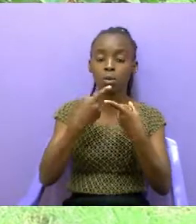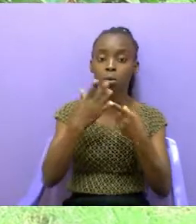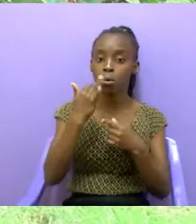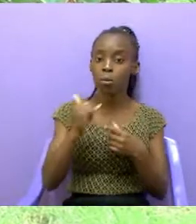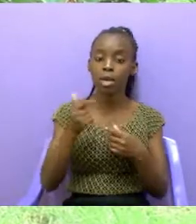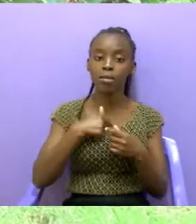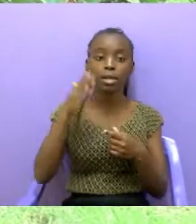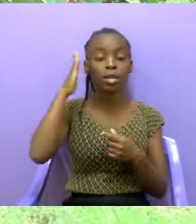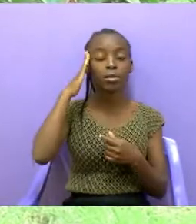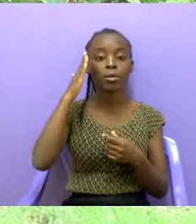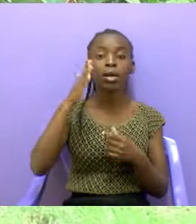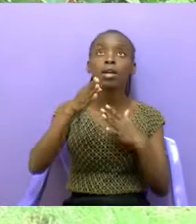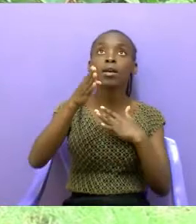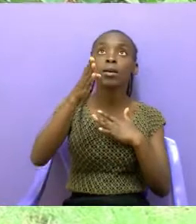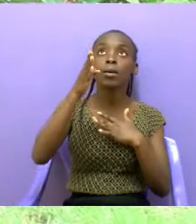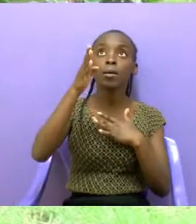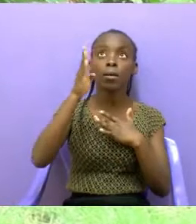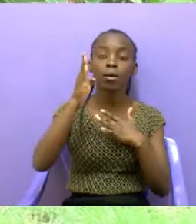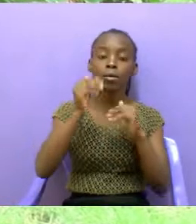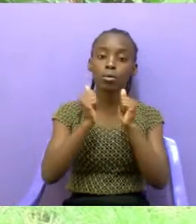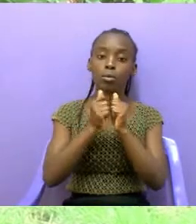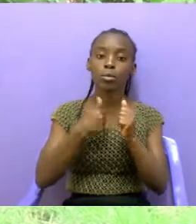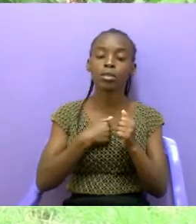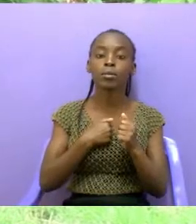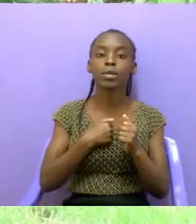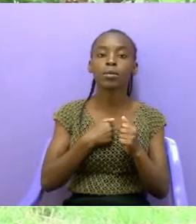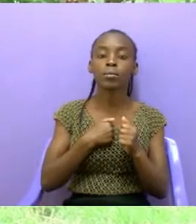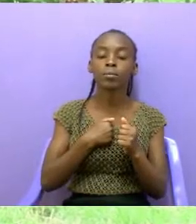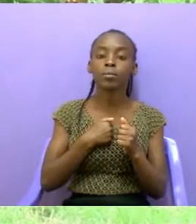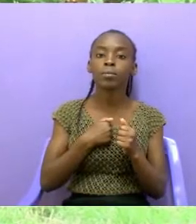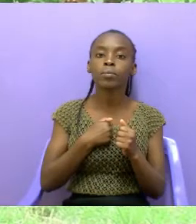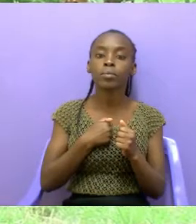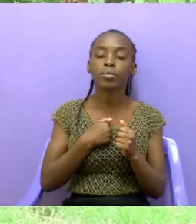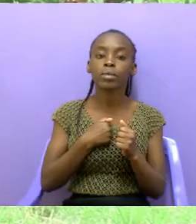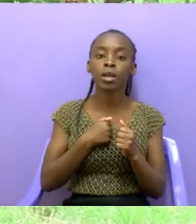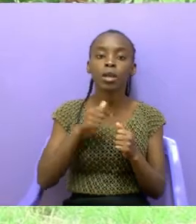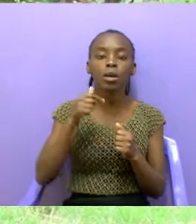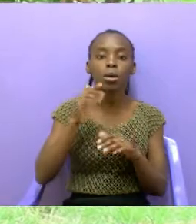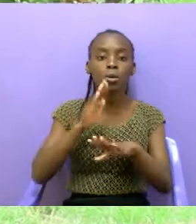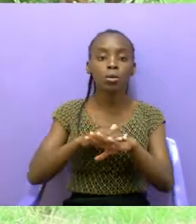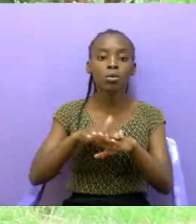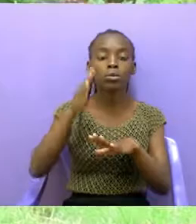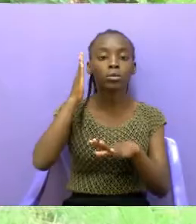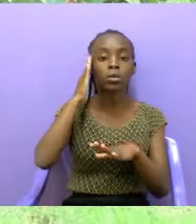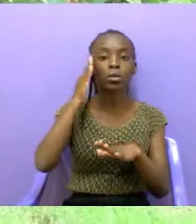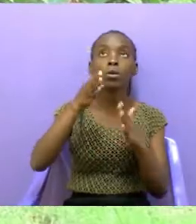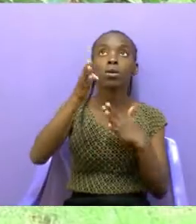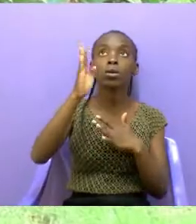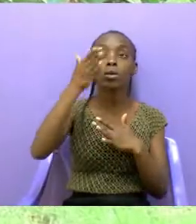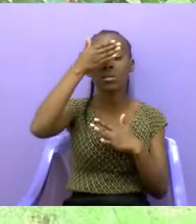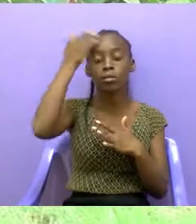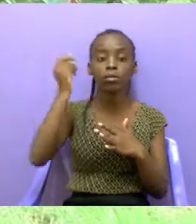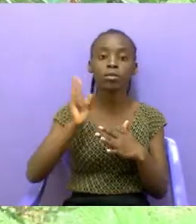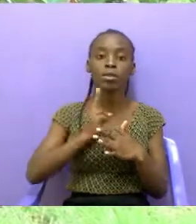yuko pamoja na mimi. Mtu wa Mungu, ni vizuri kujua Mungu hajatusahau. Mungu wako pamoja na